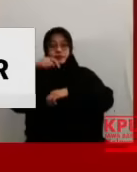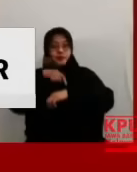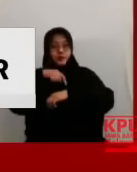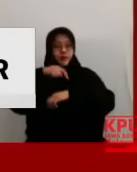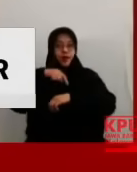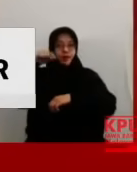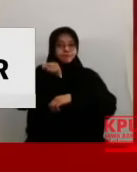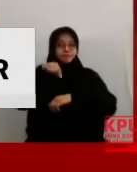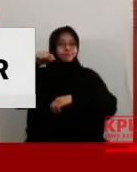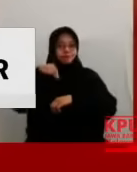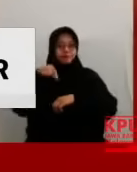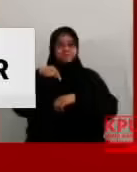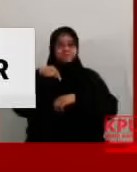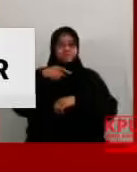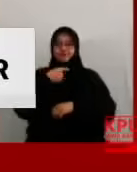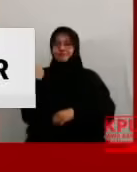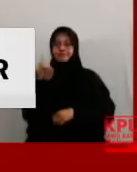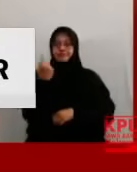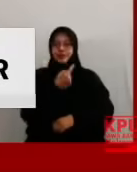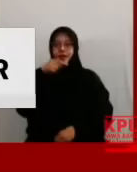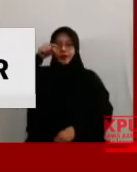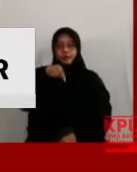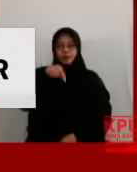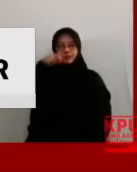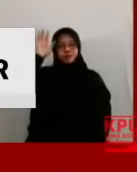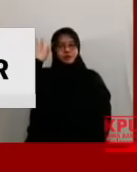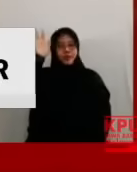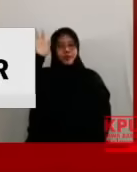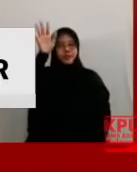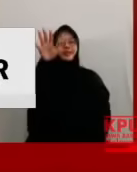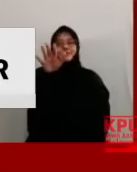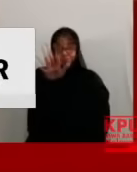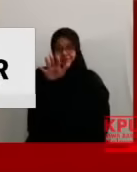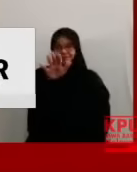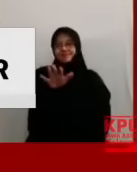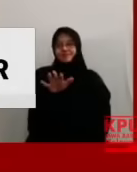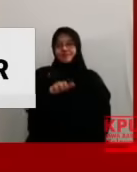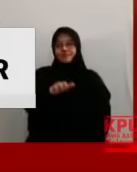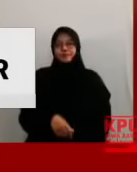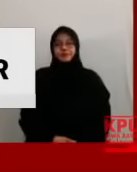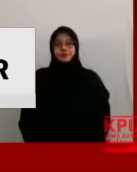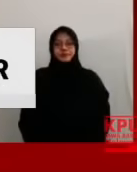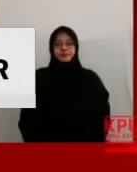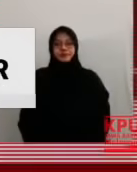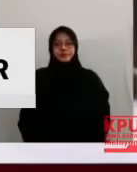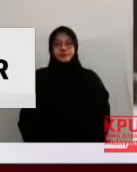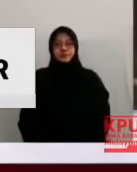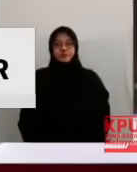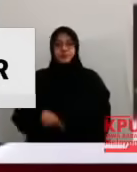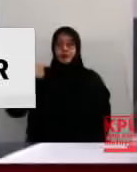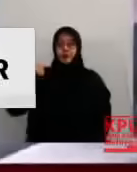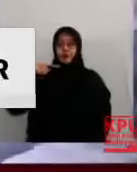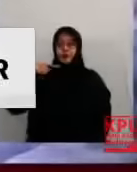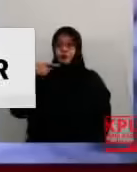saatnya menentukan arah untuk masa depan gubernur